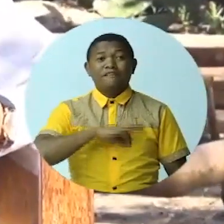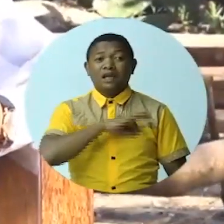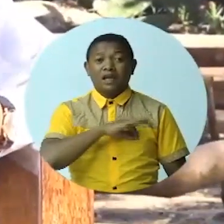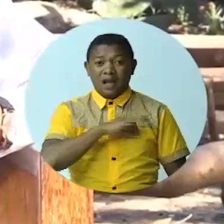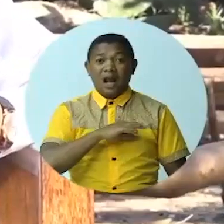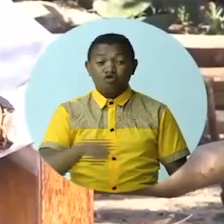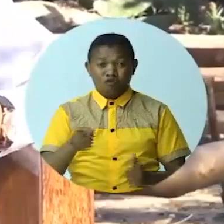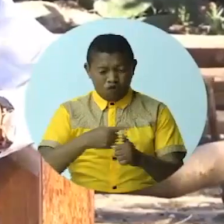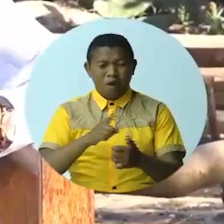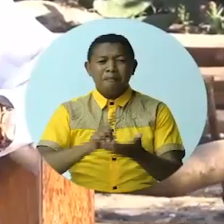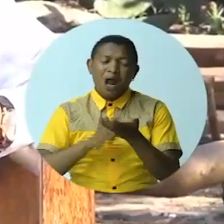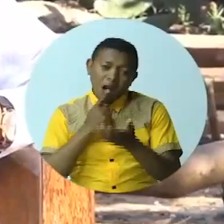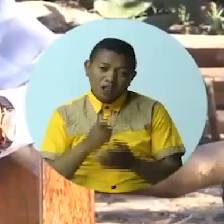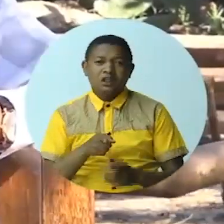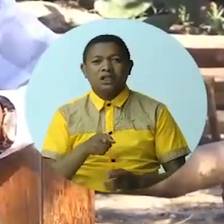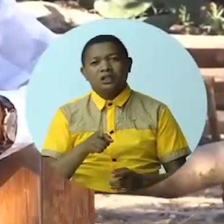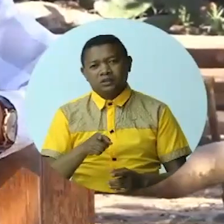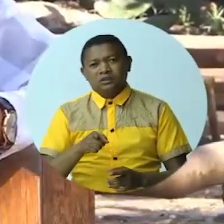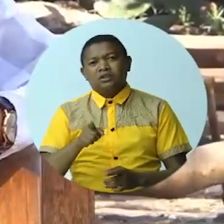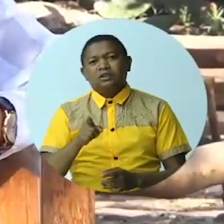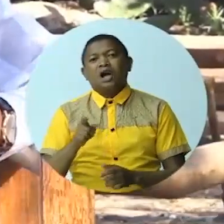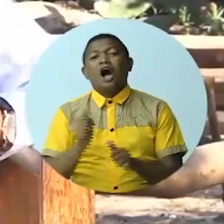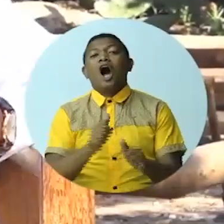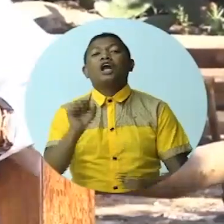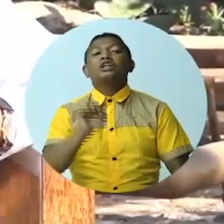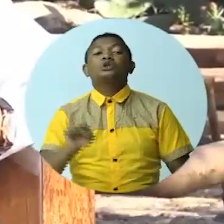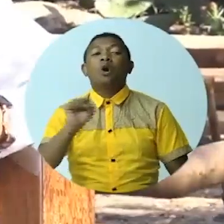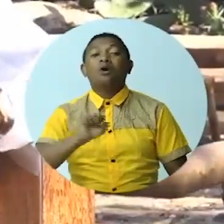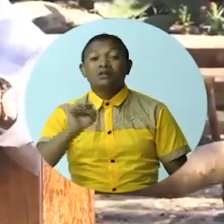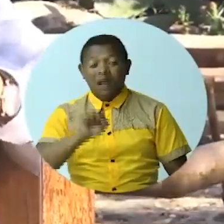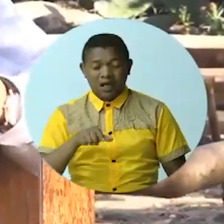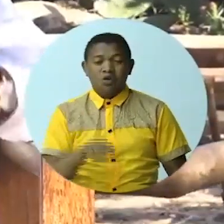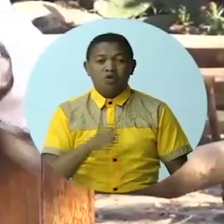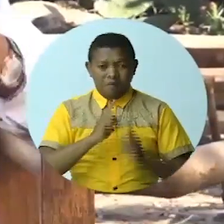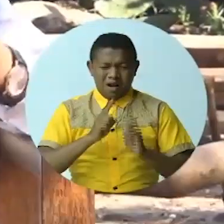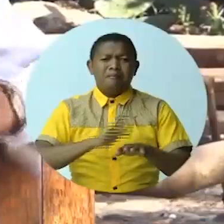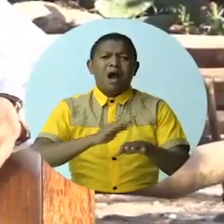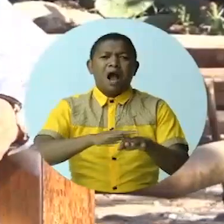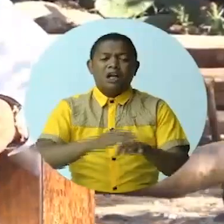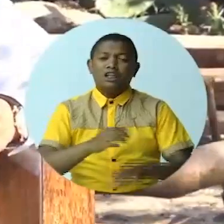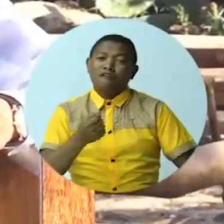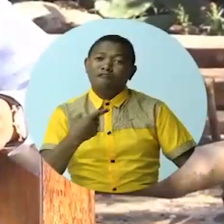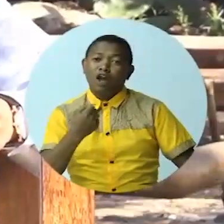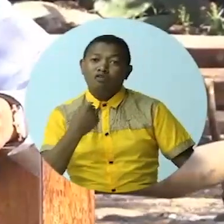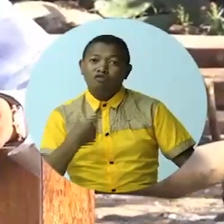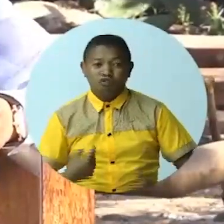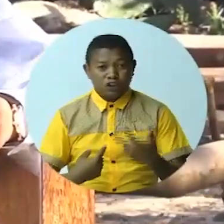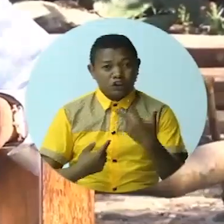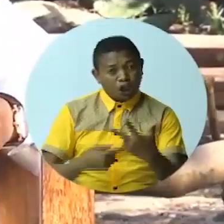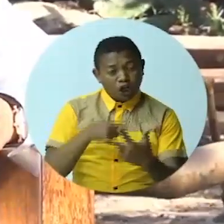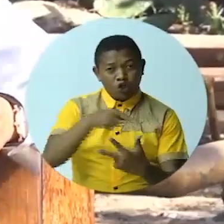ary siantifika mikasika ny fanafody anankitelo zay natolotra